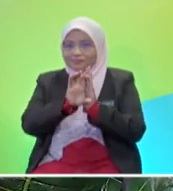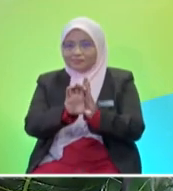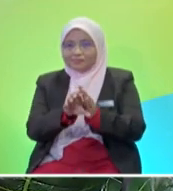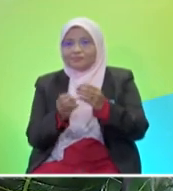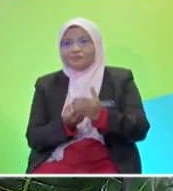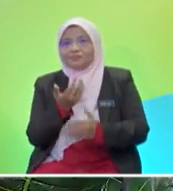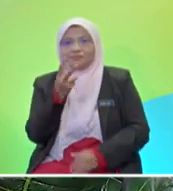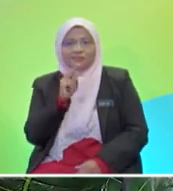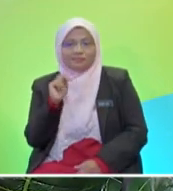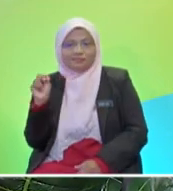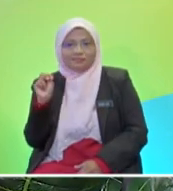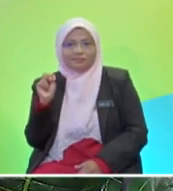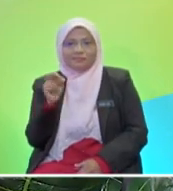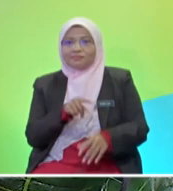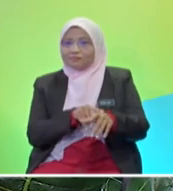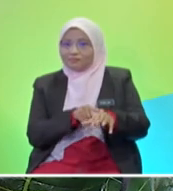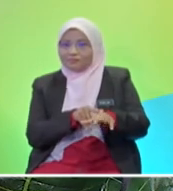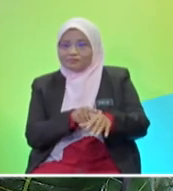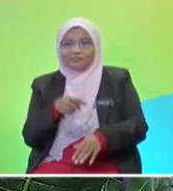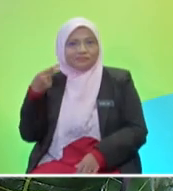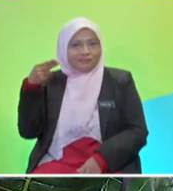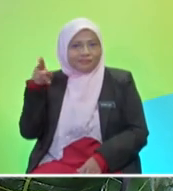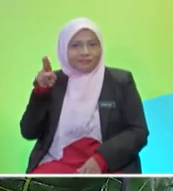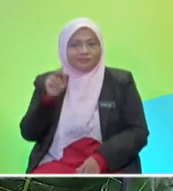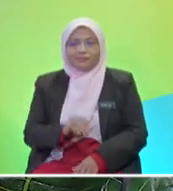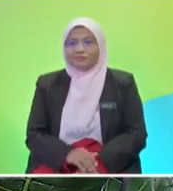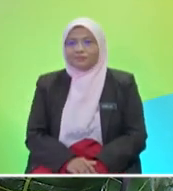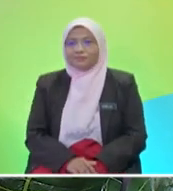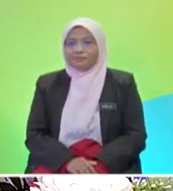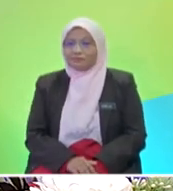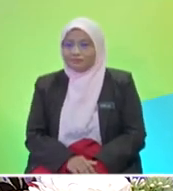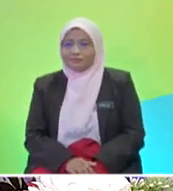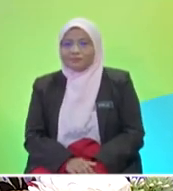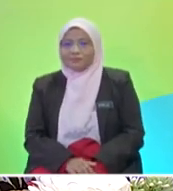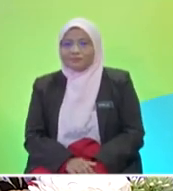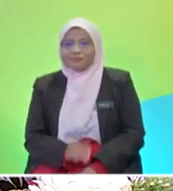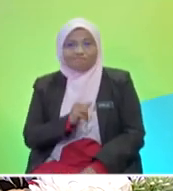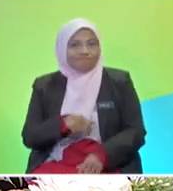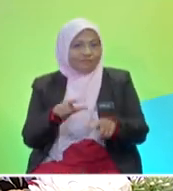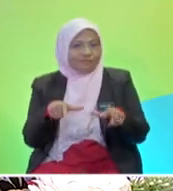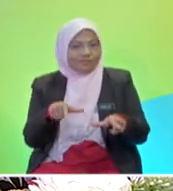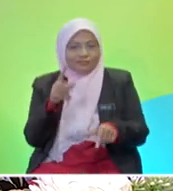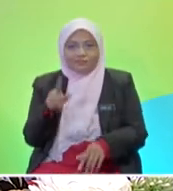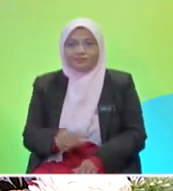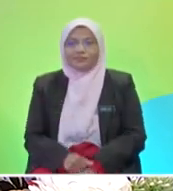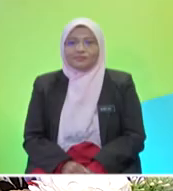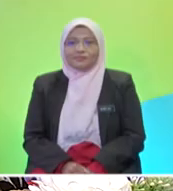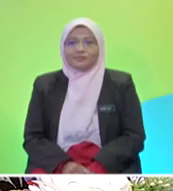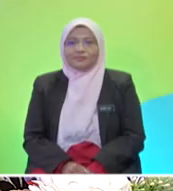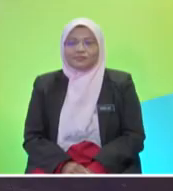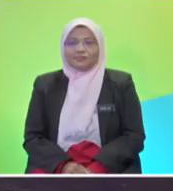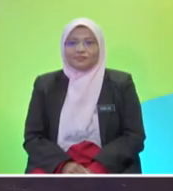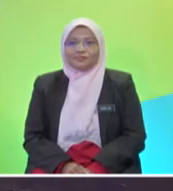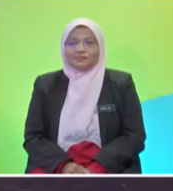yang berdaun hijau. Ya, yeah, baiklah. Mira akan tampakkan di sini, cikgu. Okey. Baiklah, cikgu.